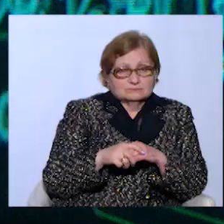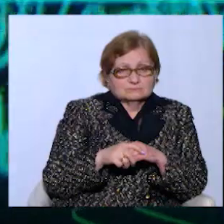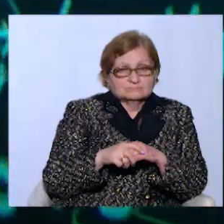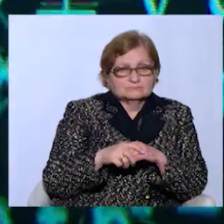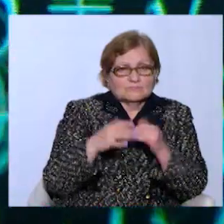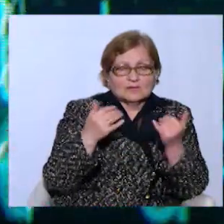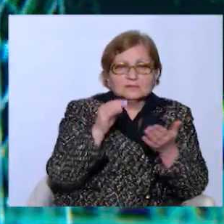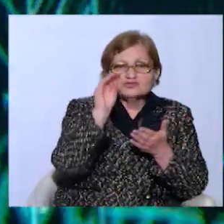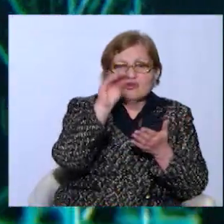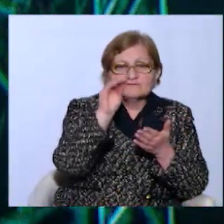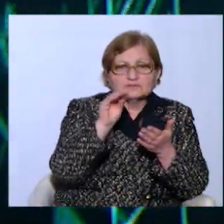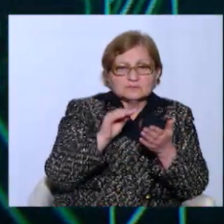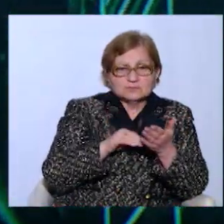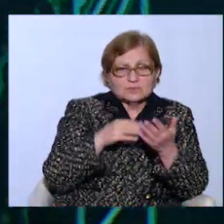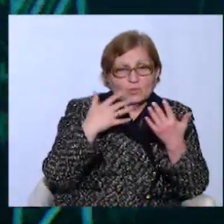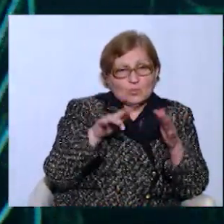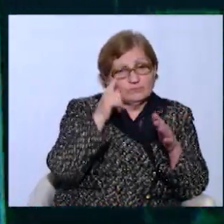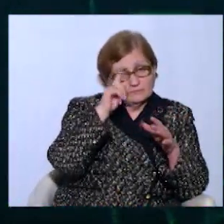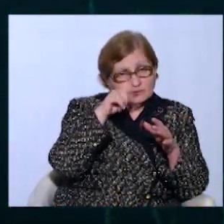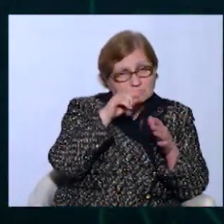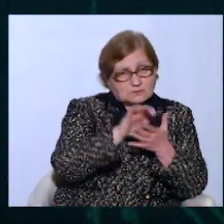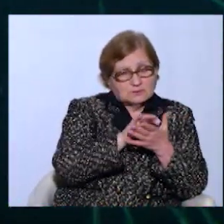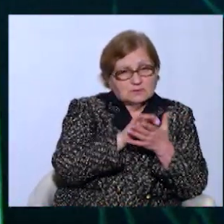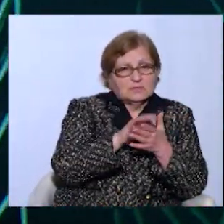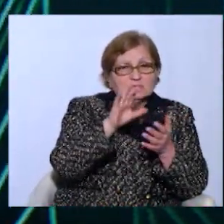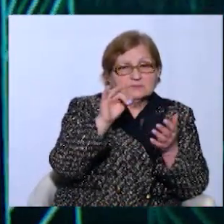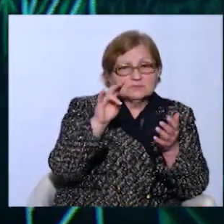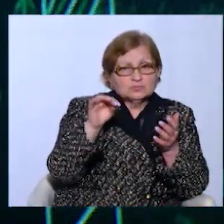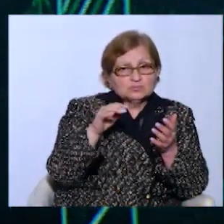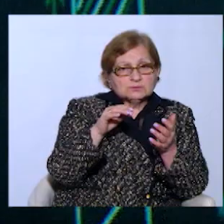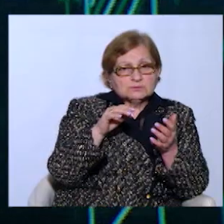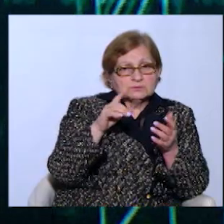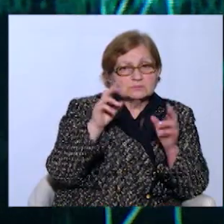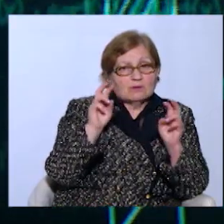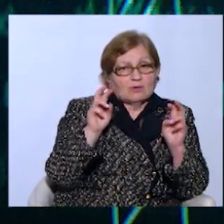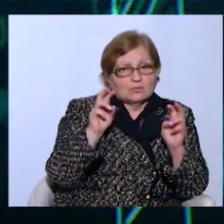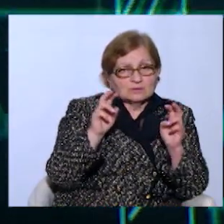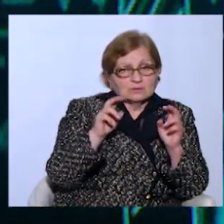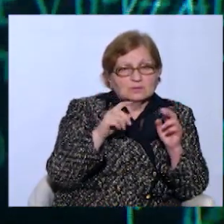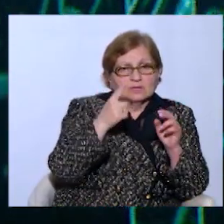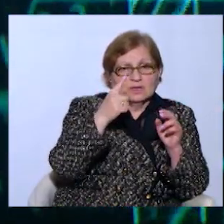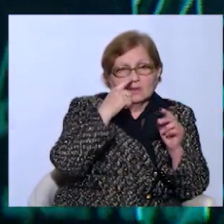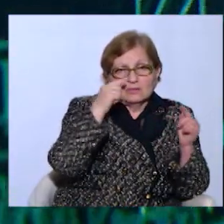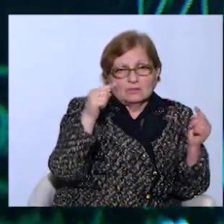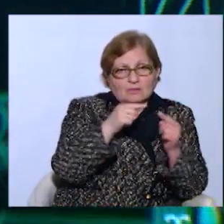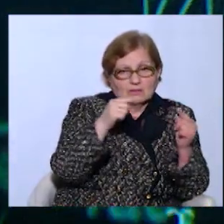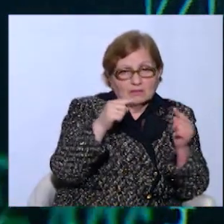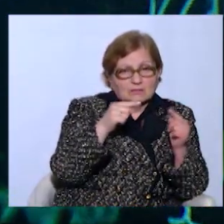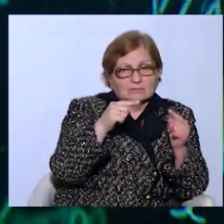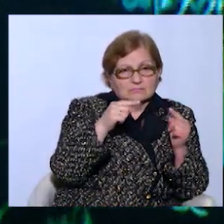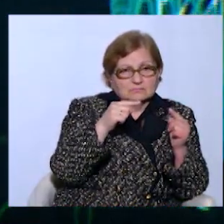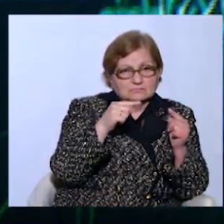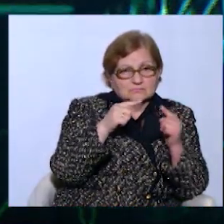ახლა ჩავწეროთ უკვე ჩვენთვის კარგად ცნობილი sinusის თეორემა. მოდ ამ სამკუთხედისთვის ჩვენ გვაქვს ერთი წყვილი მოპირდაპირე კუთხე და